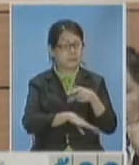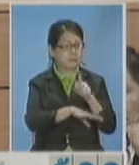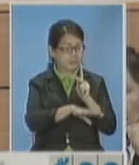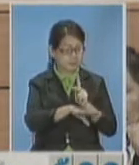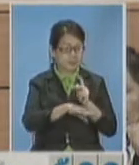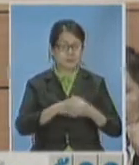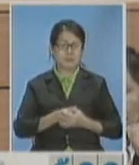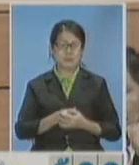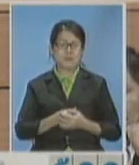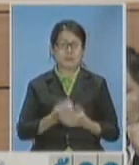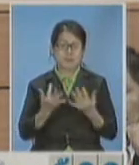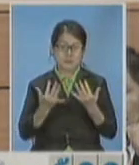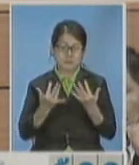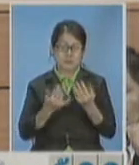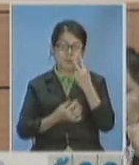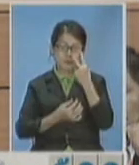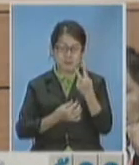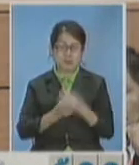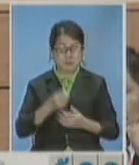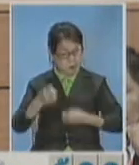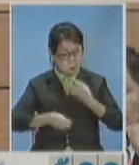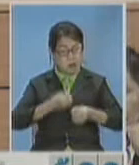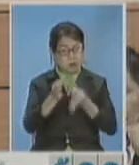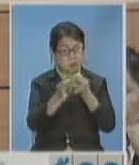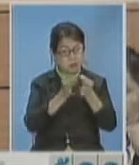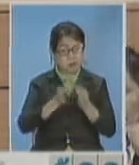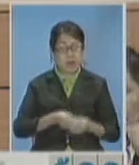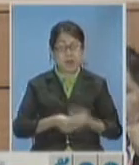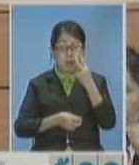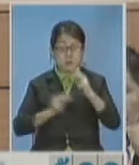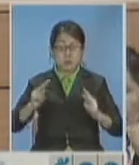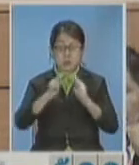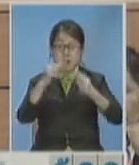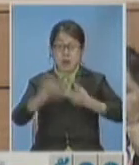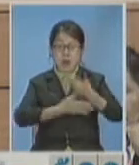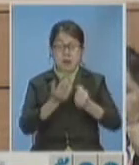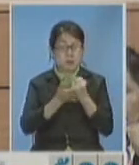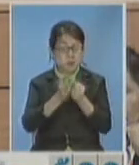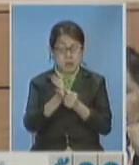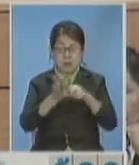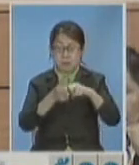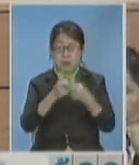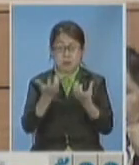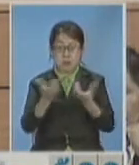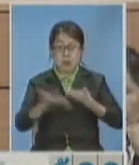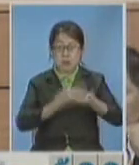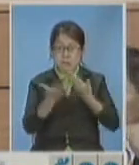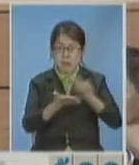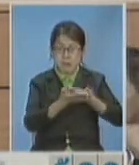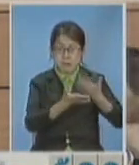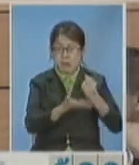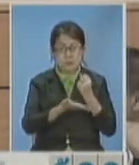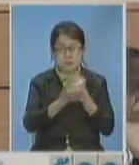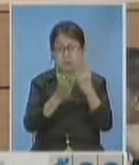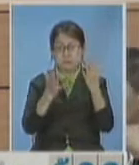ก็ต้องวิพากษ์วิจารณ์และชี้เห็นว่ากระทรวงพาณิชย์ไม่ได้แก้ไขปัญหาของแพงให้กับพี่น้องประชาชนอย่างมีประสิทธิภา